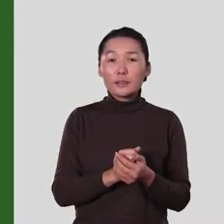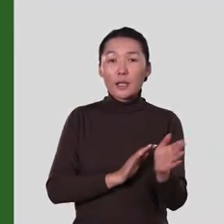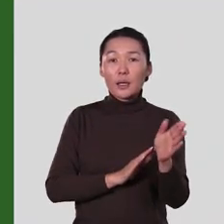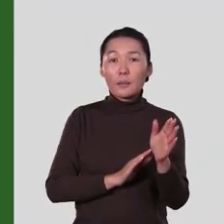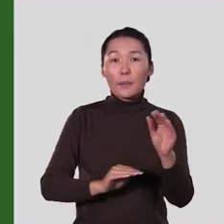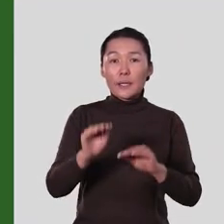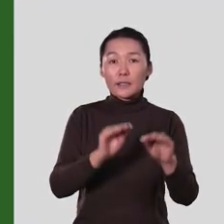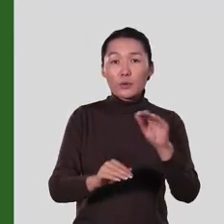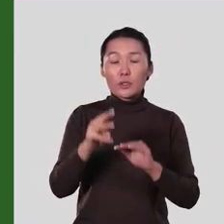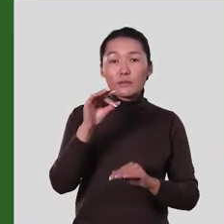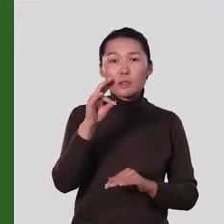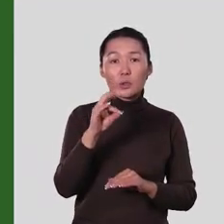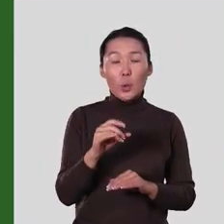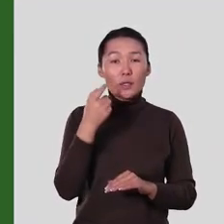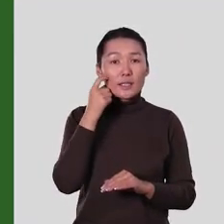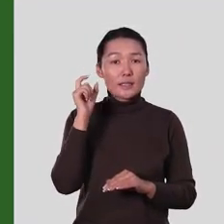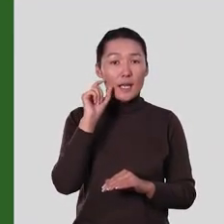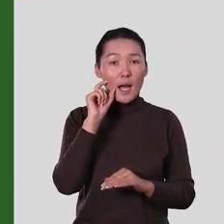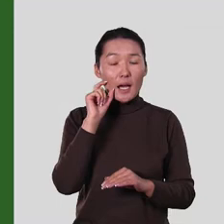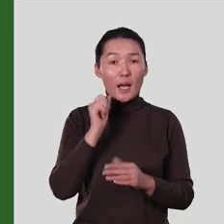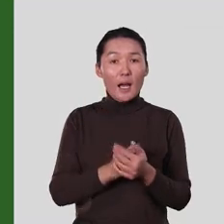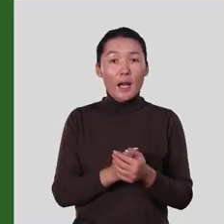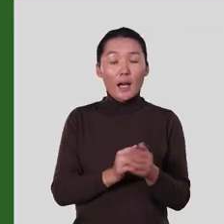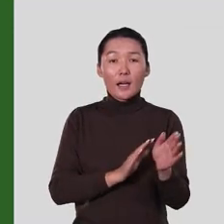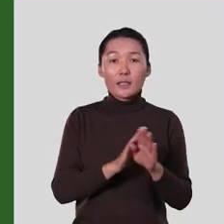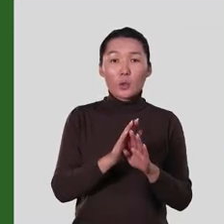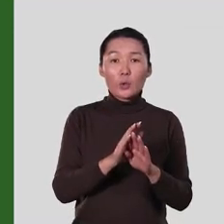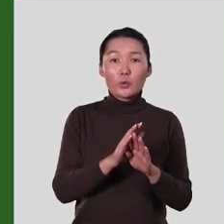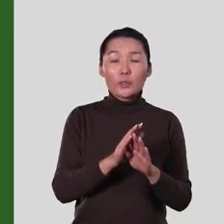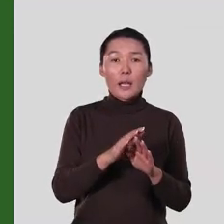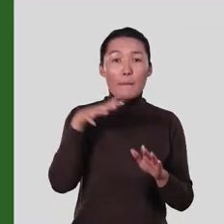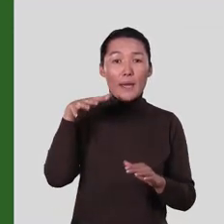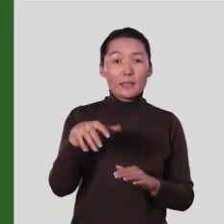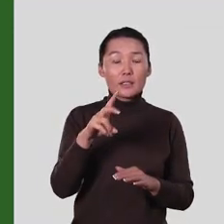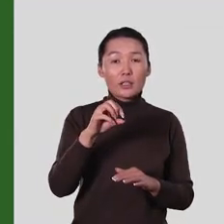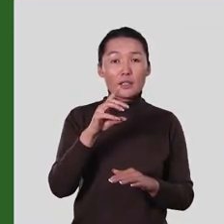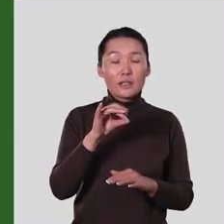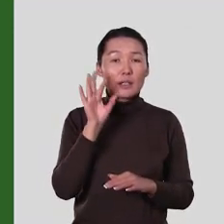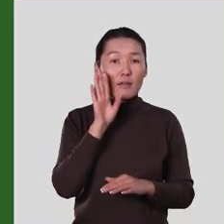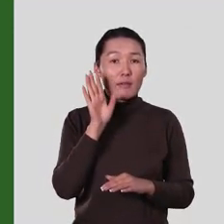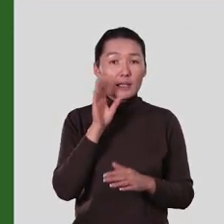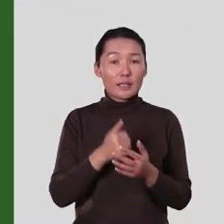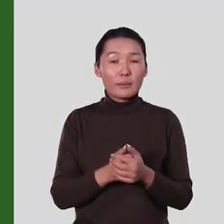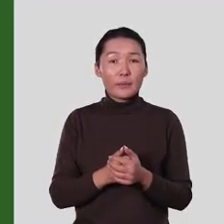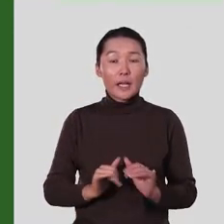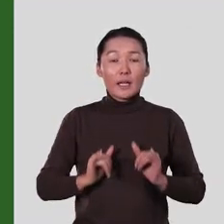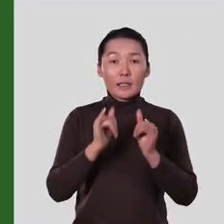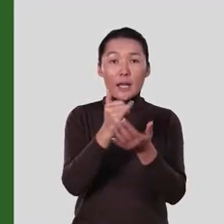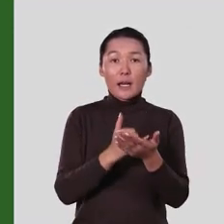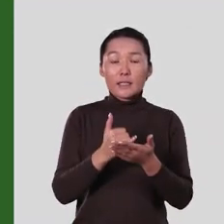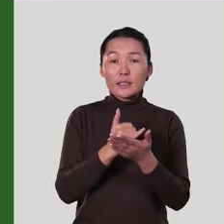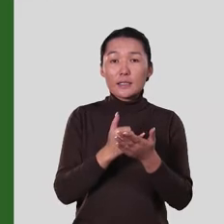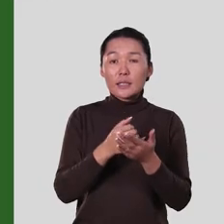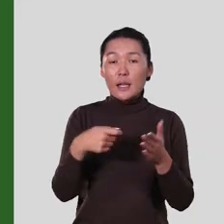расходуется 5000 литров воды. Для выращивания 1 килограмма растительной пищи